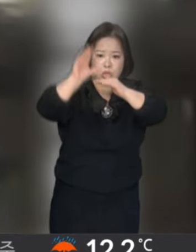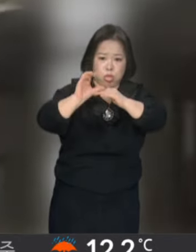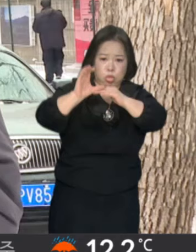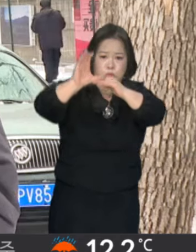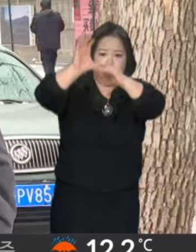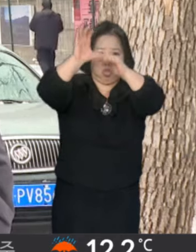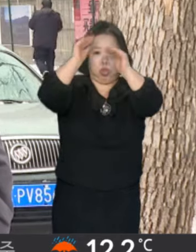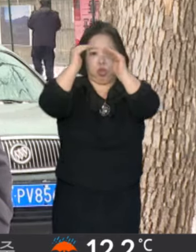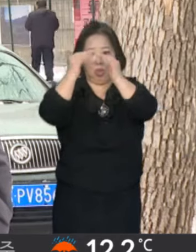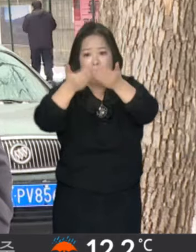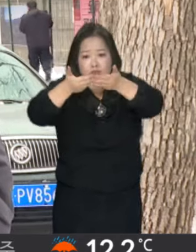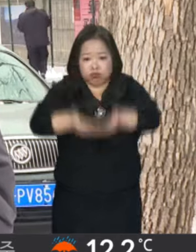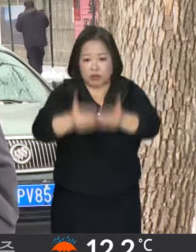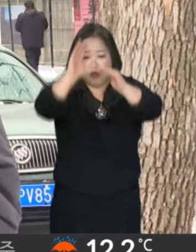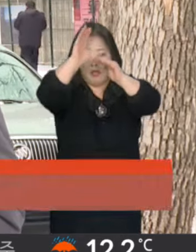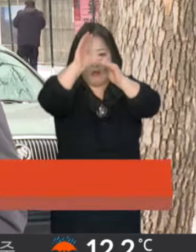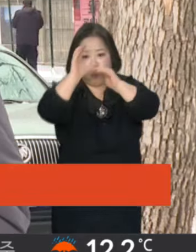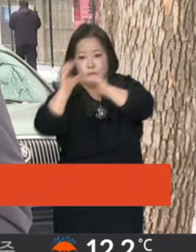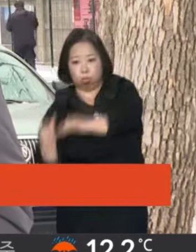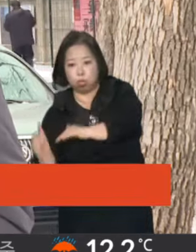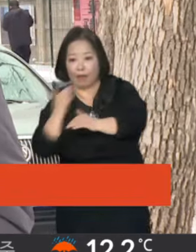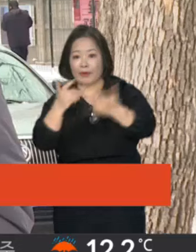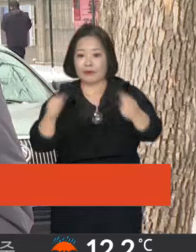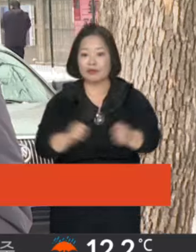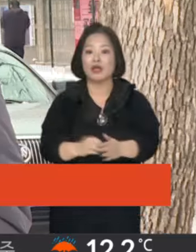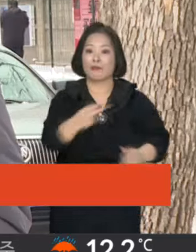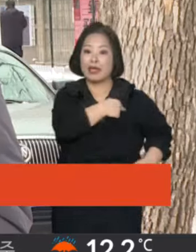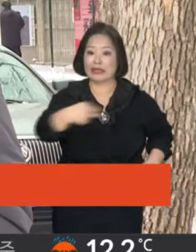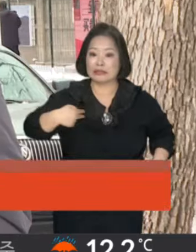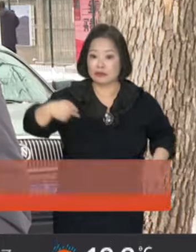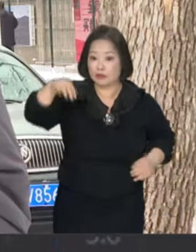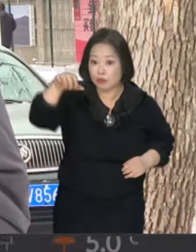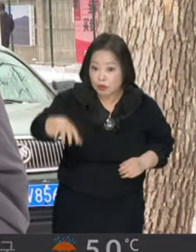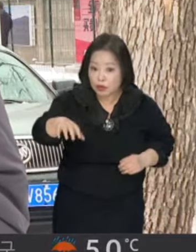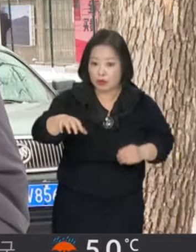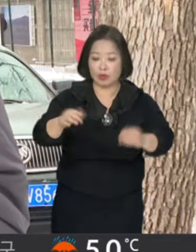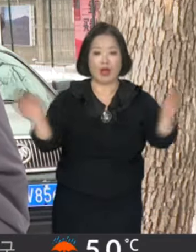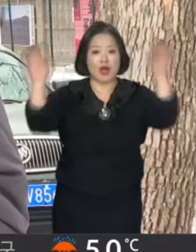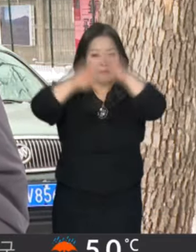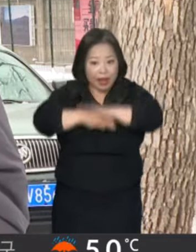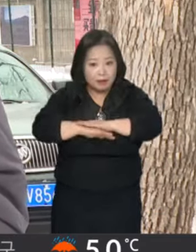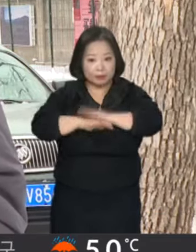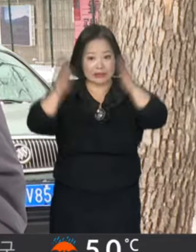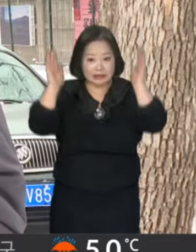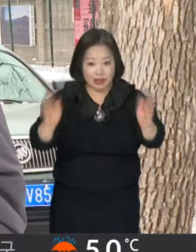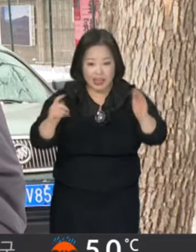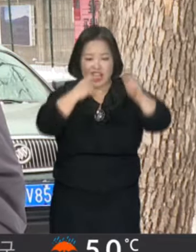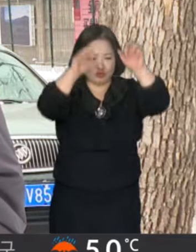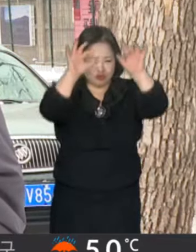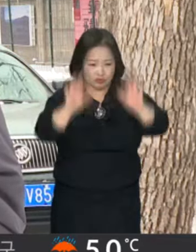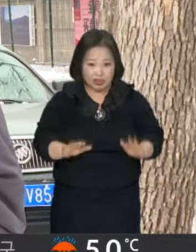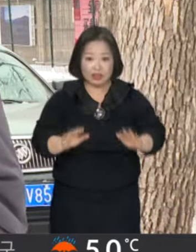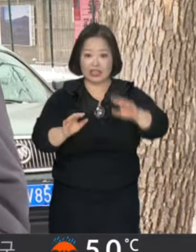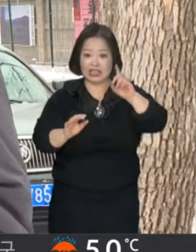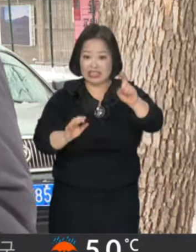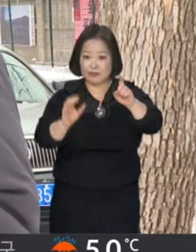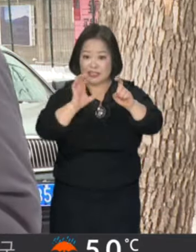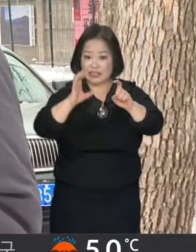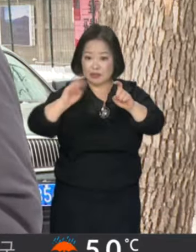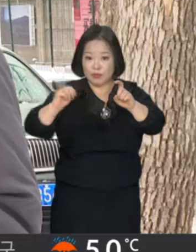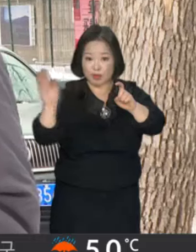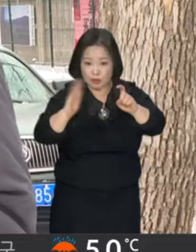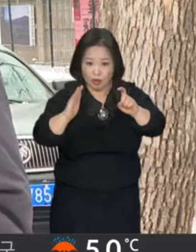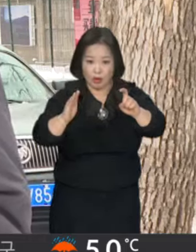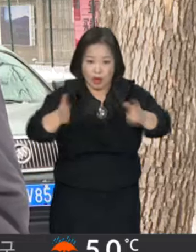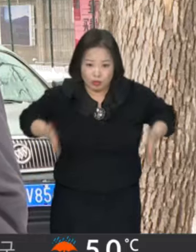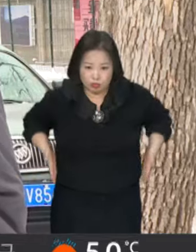발생했습니다 눈비가 잘 오지 않는 베이징에서도 밤새 10cm 넘는 눈이 내리면서 이렇게이면